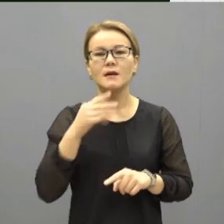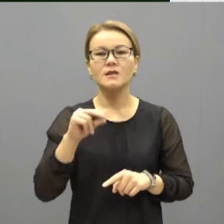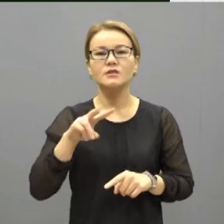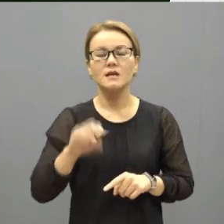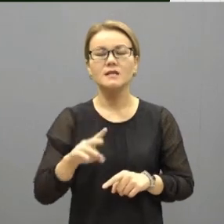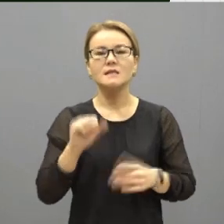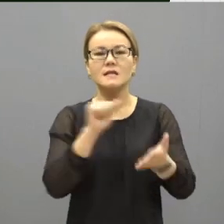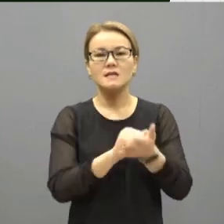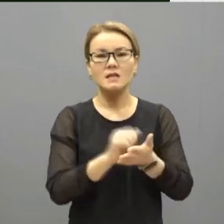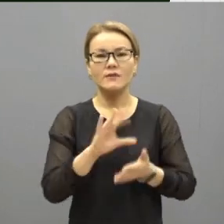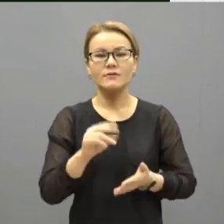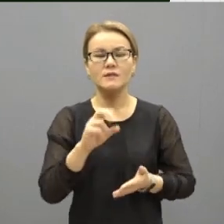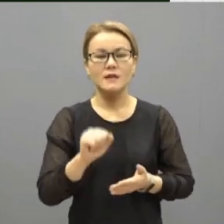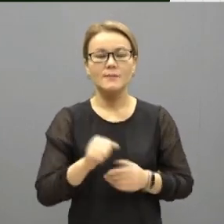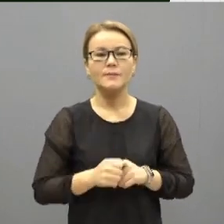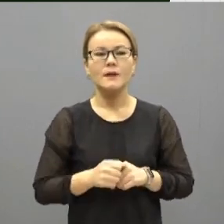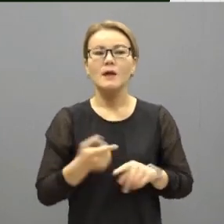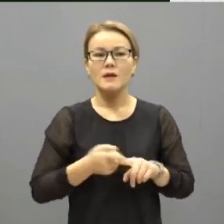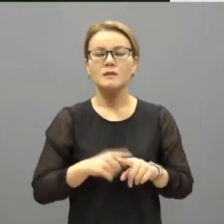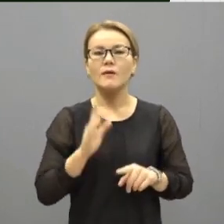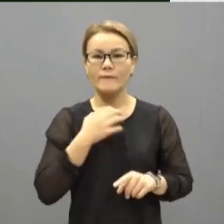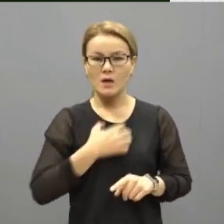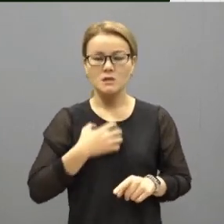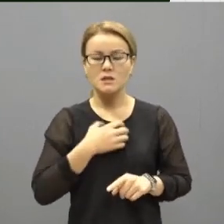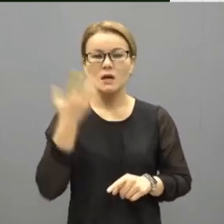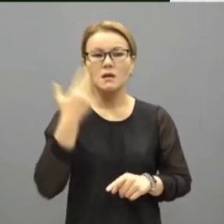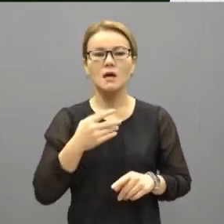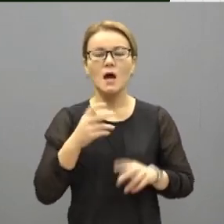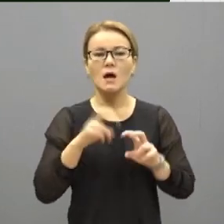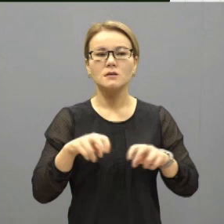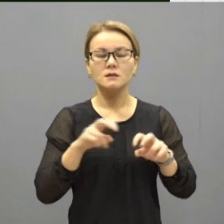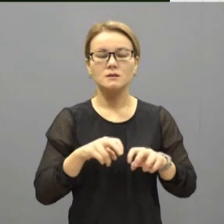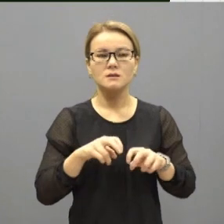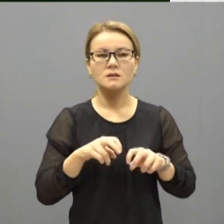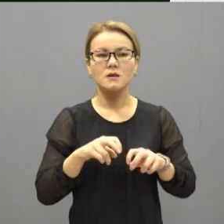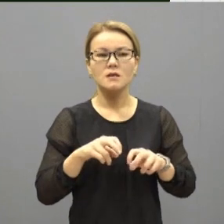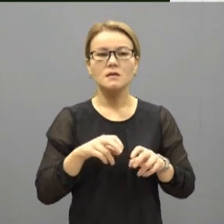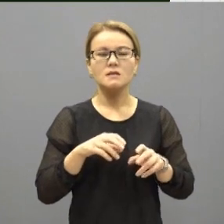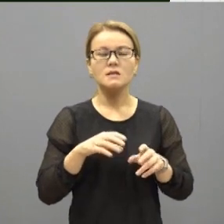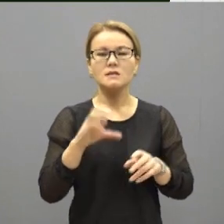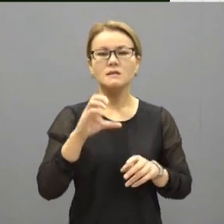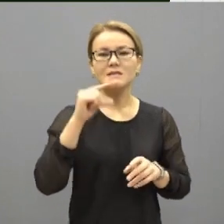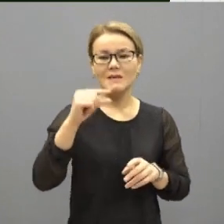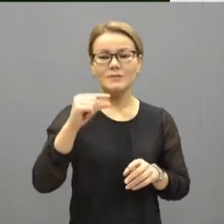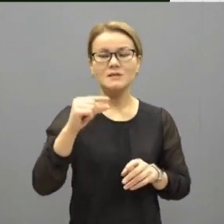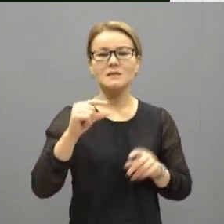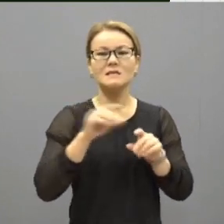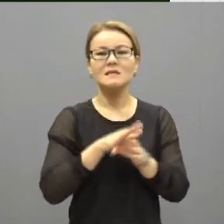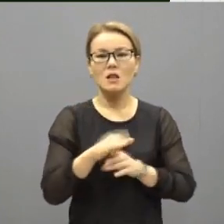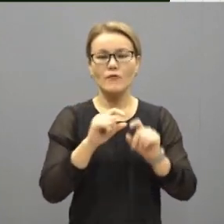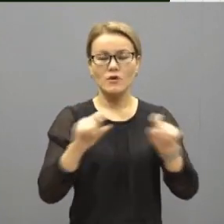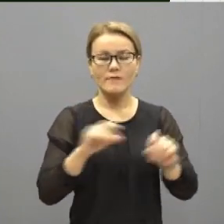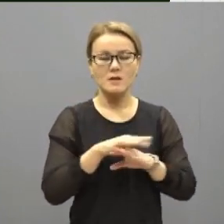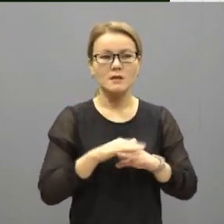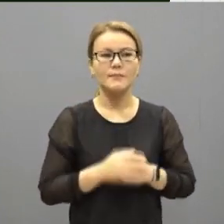вида. Это будет нам важно при анализе степени целого уравнения. Степень